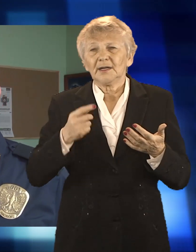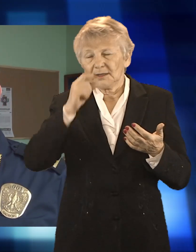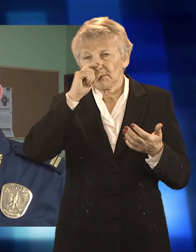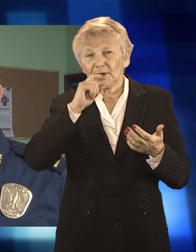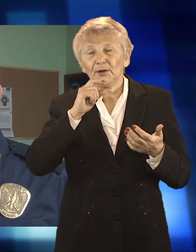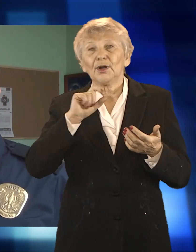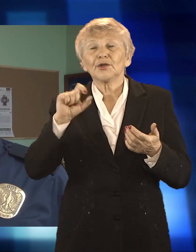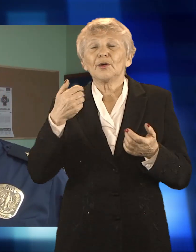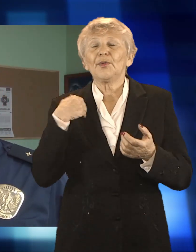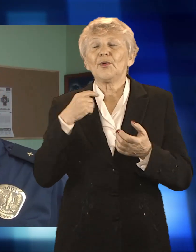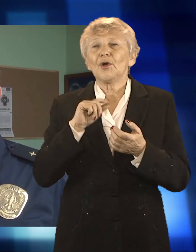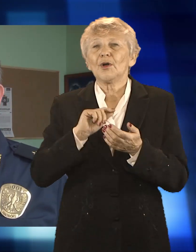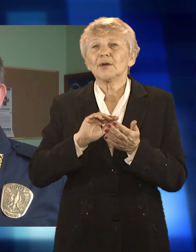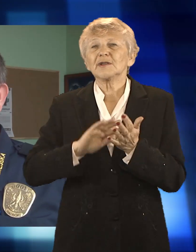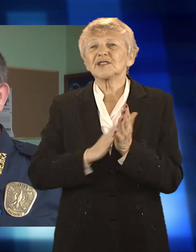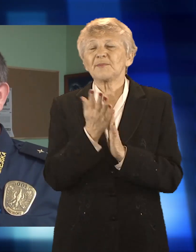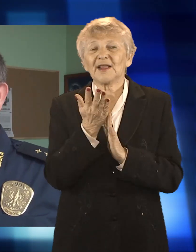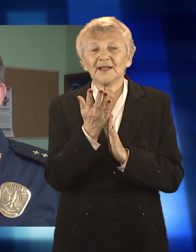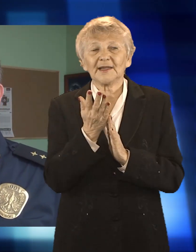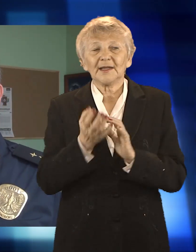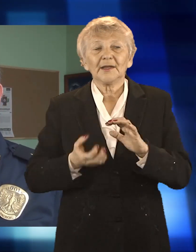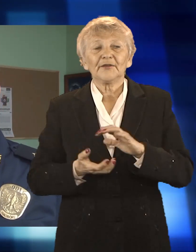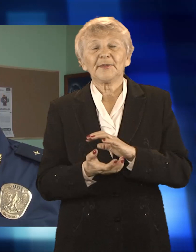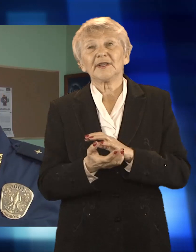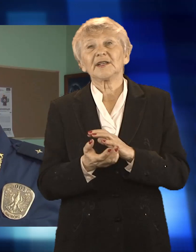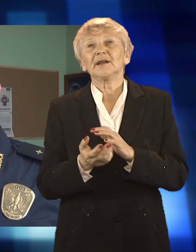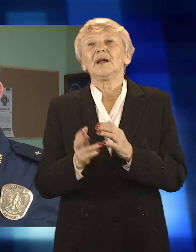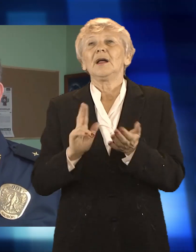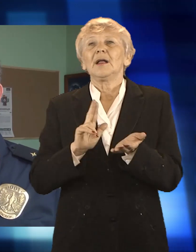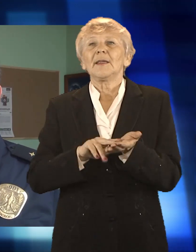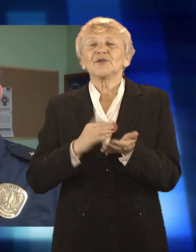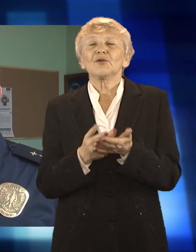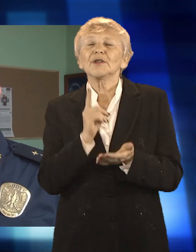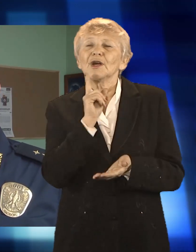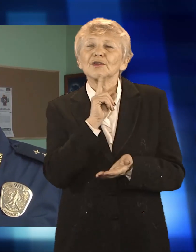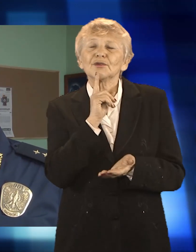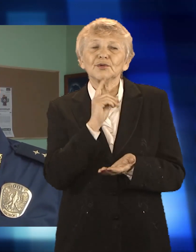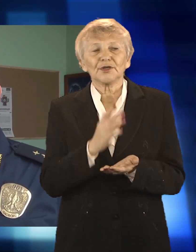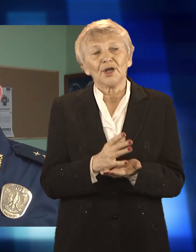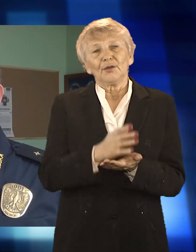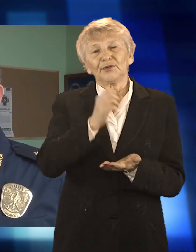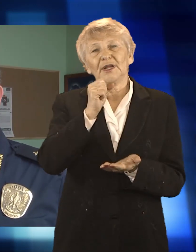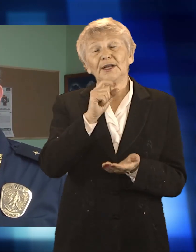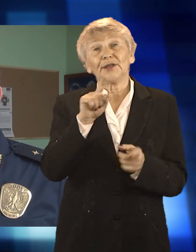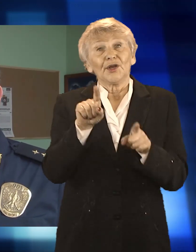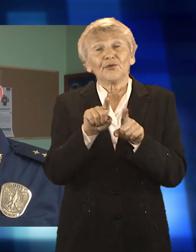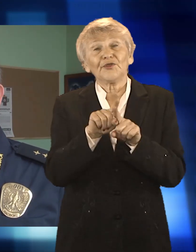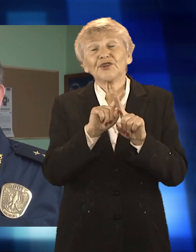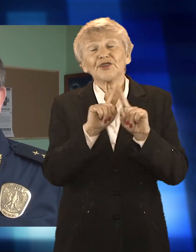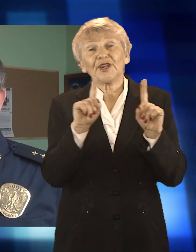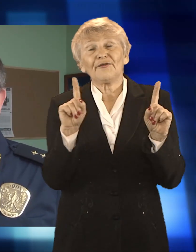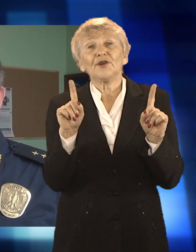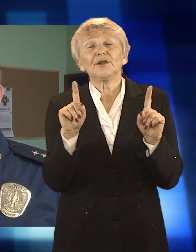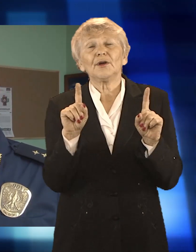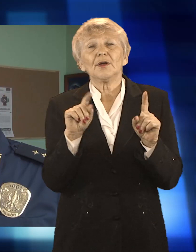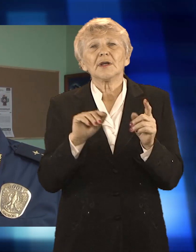po stolarkę meblową, odpady plastikowe, różne odpady komunalne, odpady zielone, które również nie wolno spalać,